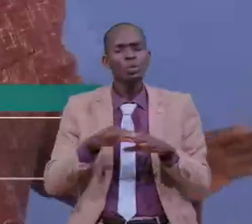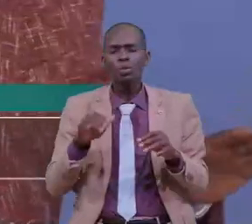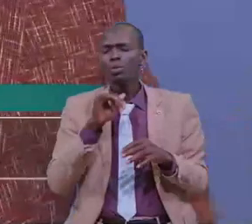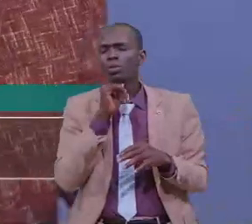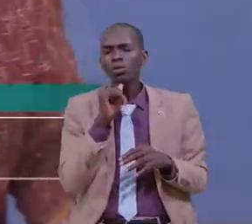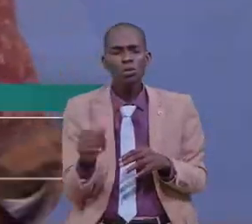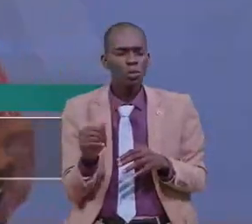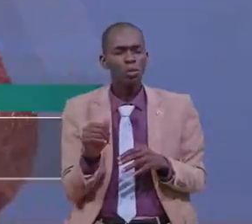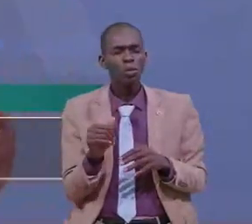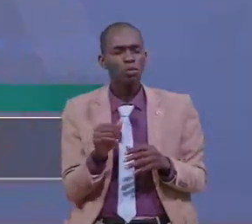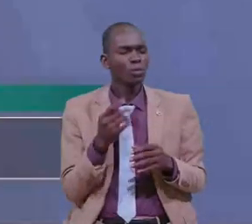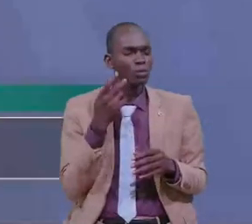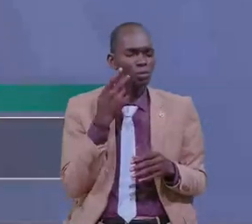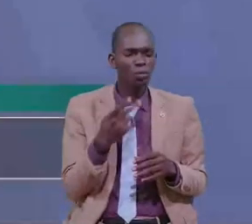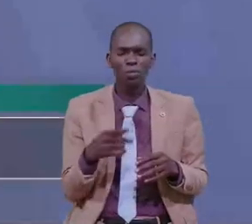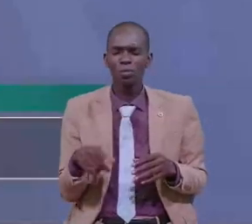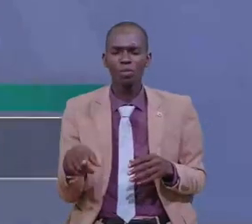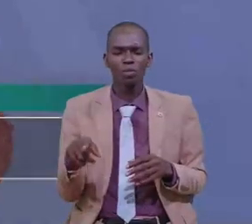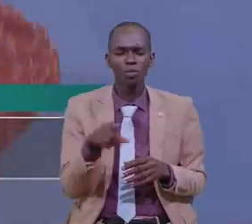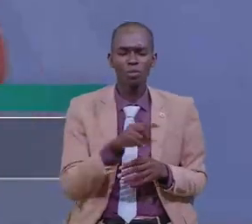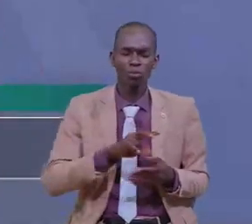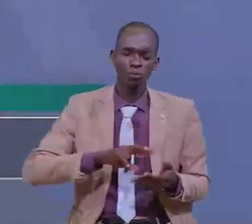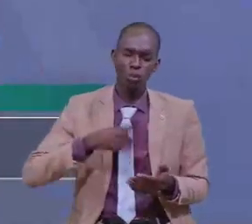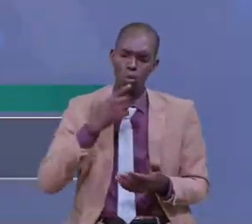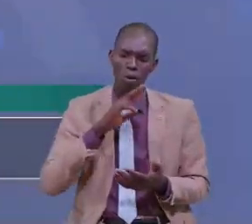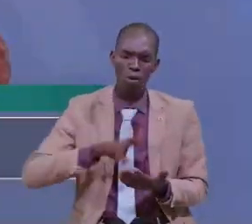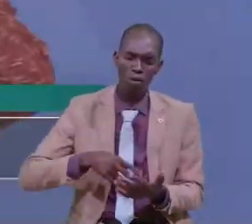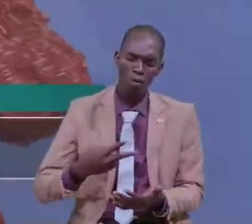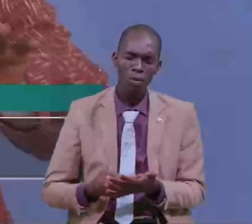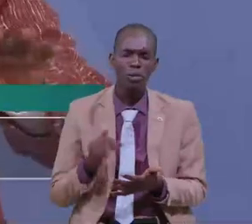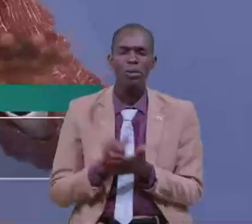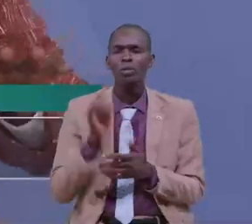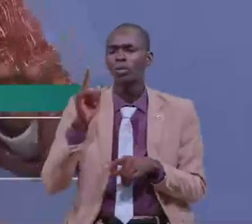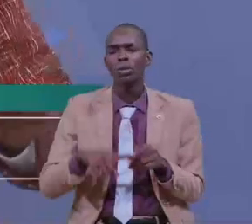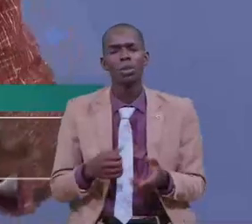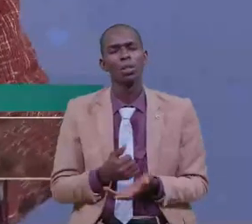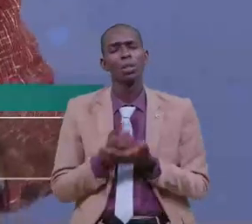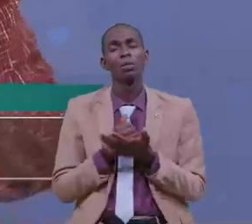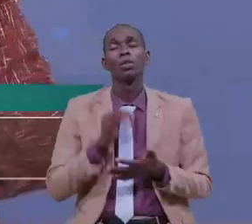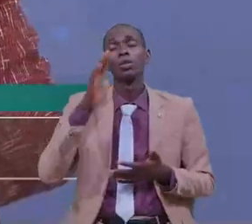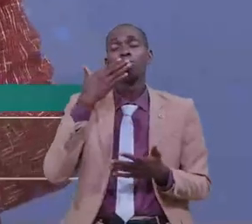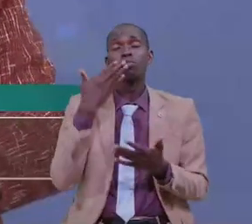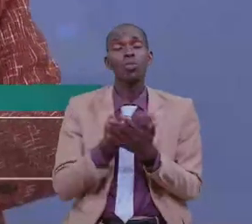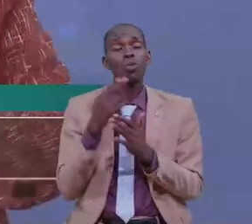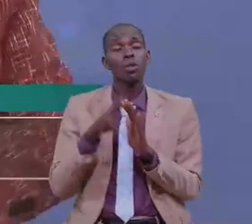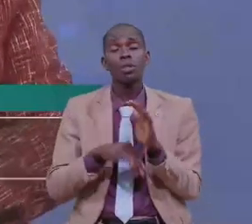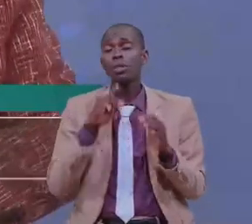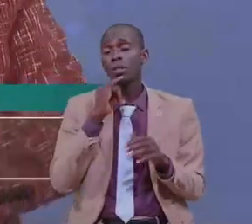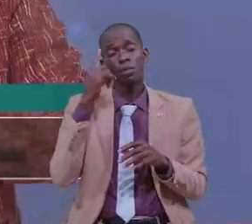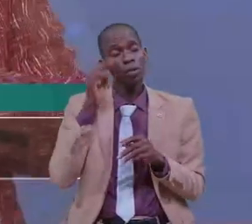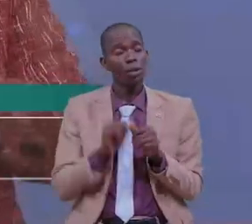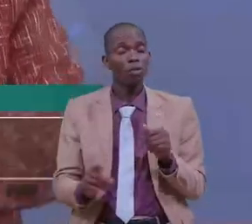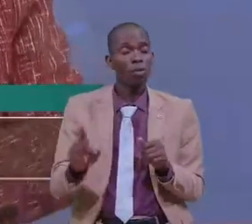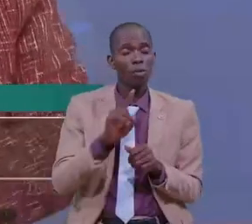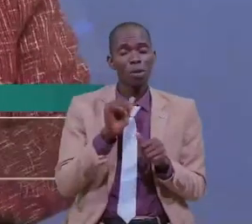Tu ne considères personne si bas que tu ne peux plus l'élever. Et ta bonté est pour tout le monde,